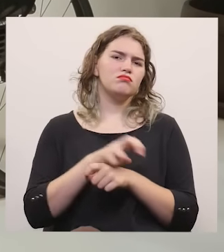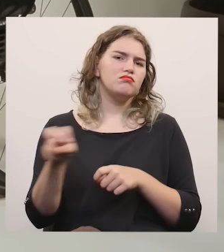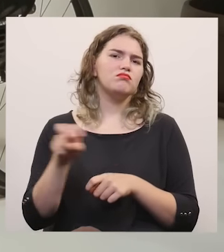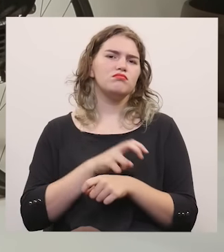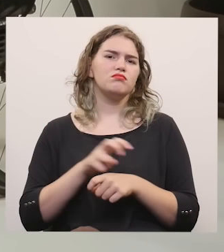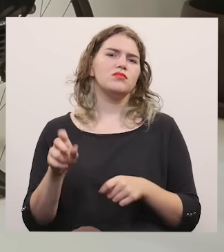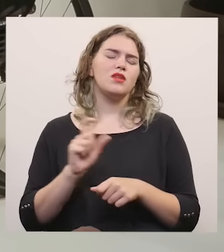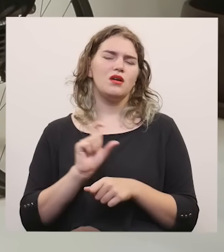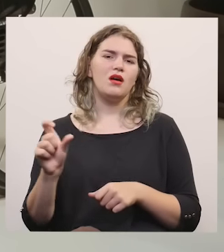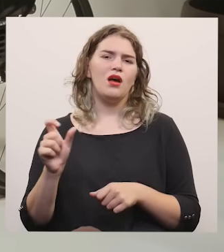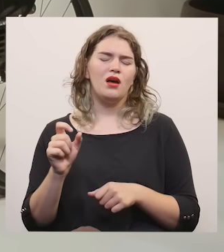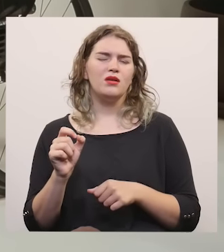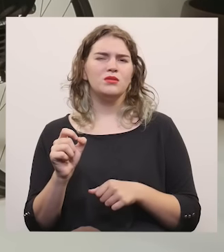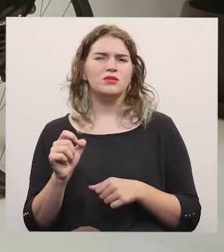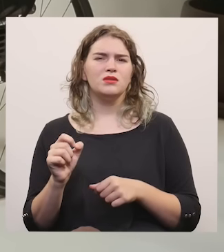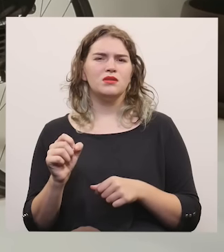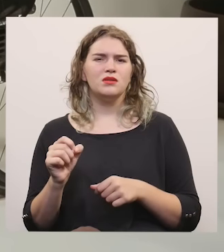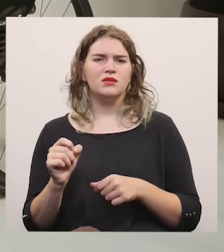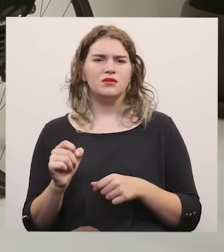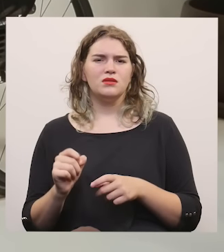cealaltă. Pentru că încă